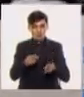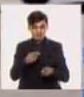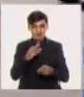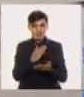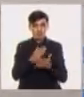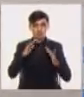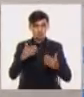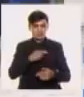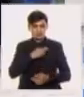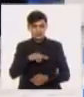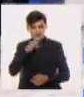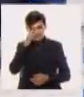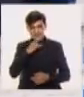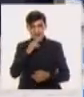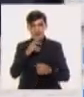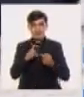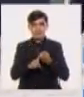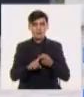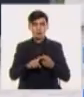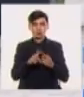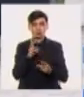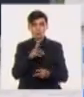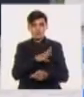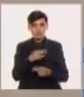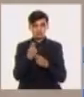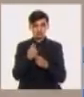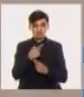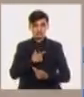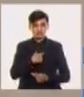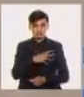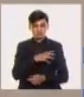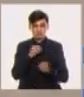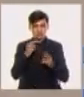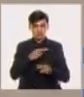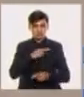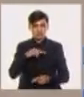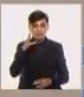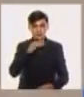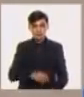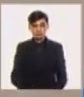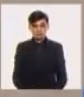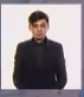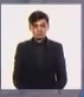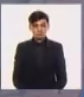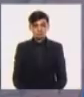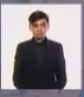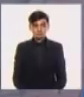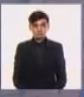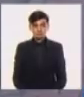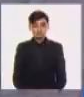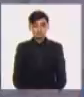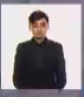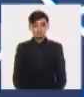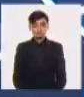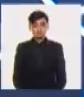были случаи смерти казахстанцев с коронавирусом, которые занимались самолечением. Зарина Беремкул, Дидар Елеев, Информбюро,